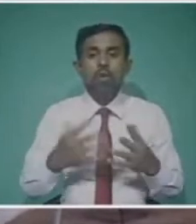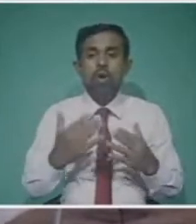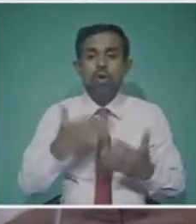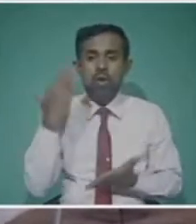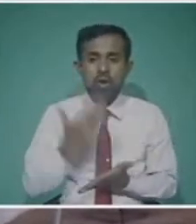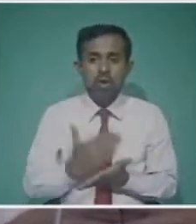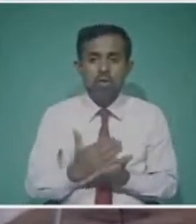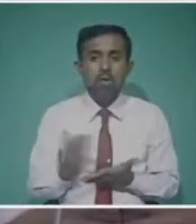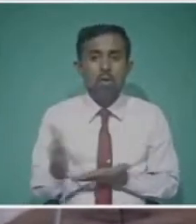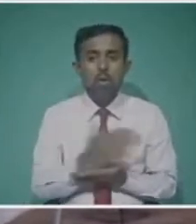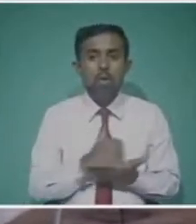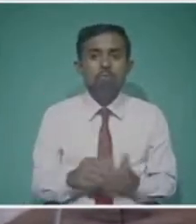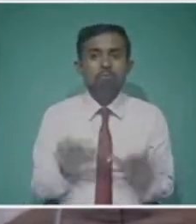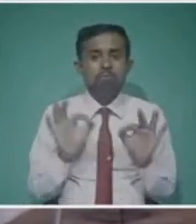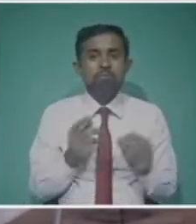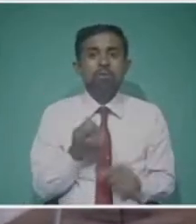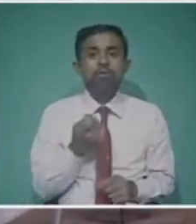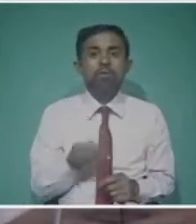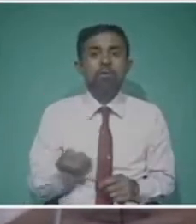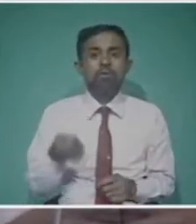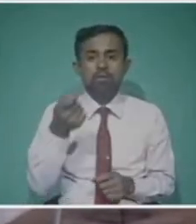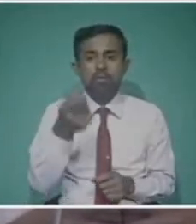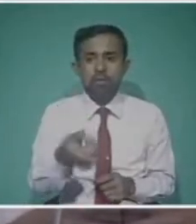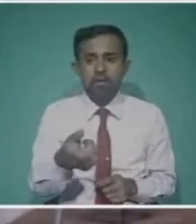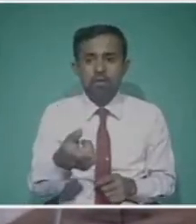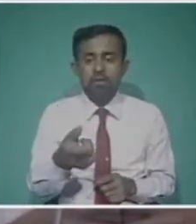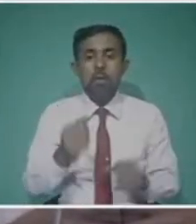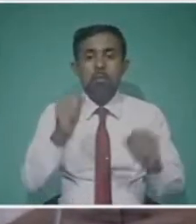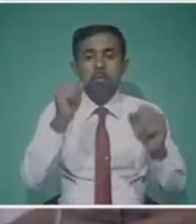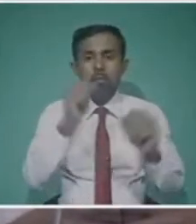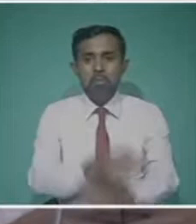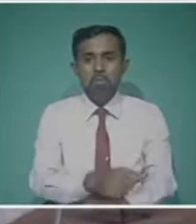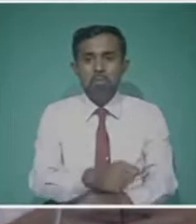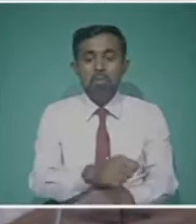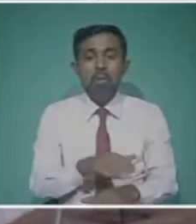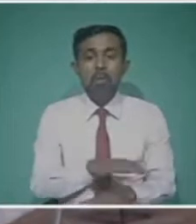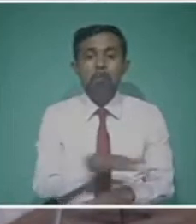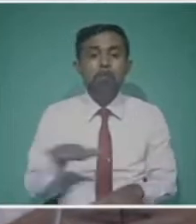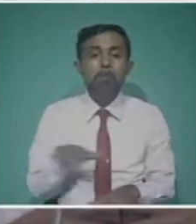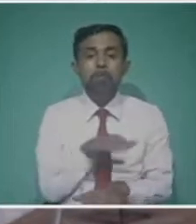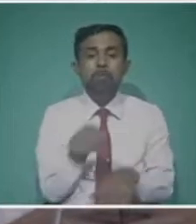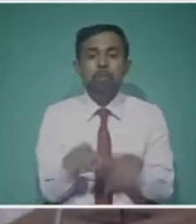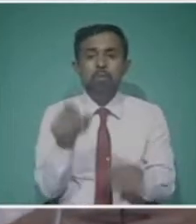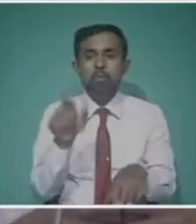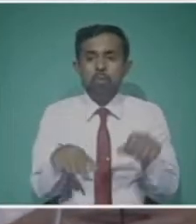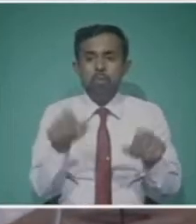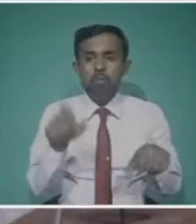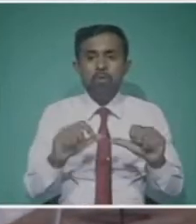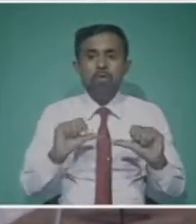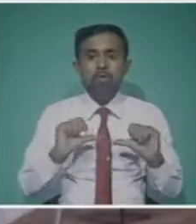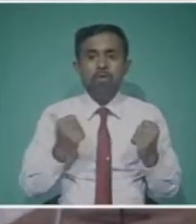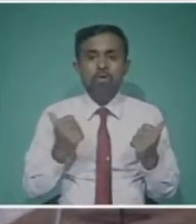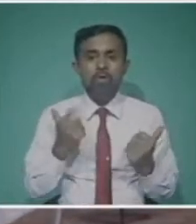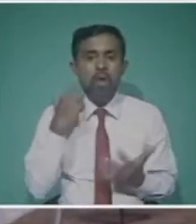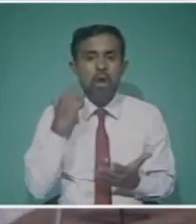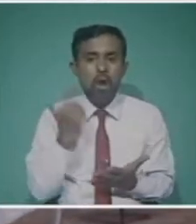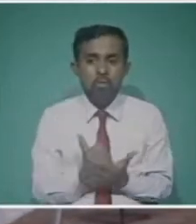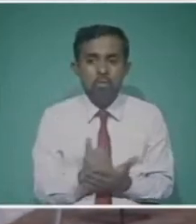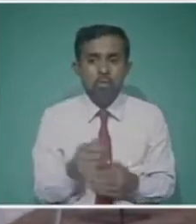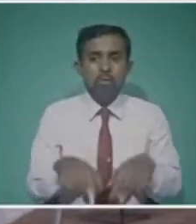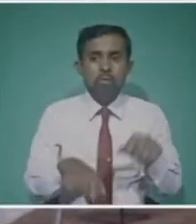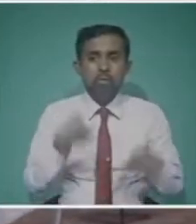කරලා සියලු දේ හරිමිලට ලබා දෙන ගමන් අර කඩාගෙන වැටෙන පල්ලෙහම පන්තියේ මිනිස්සු ටික ජීවත් වෙන්න අමාරු මිනිස්සු